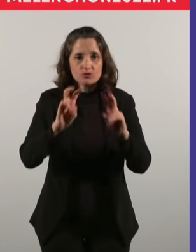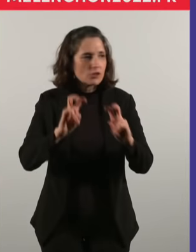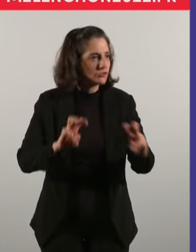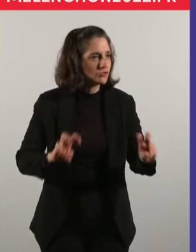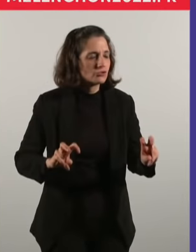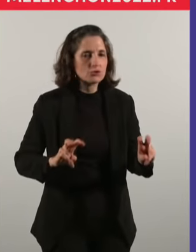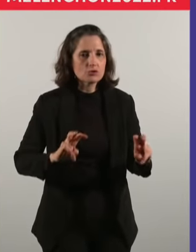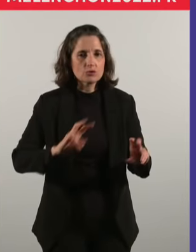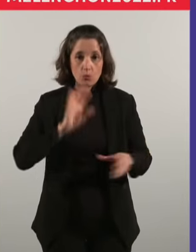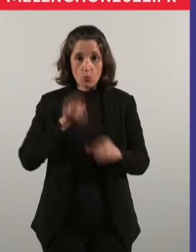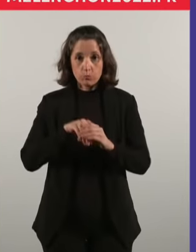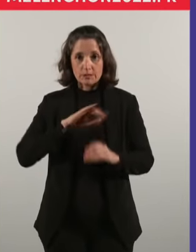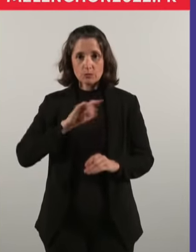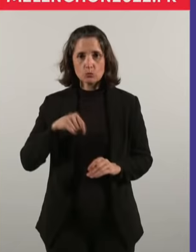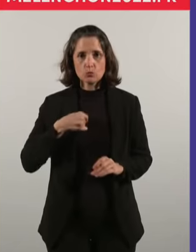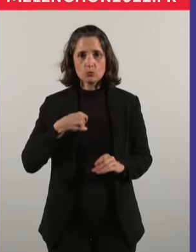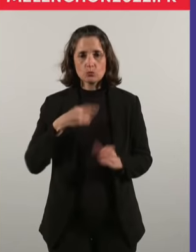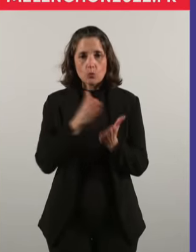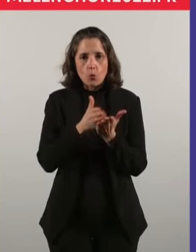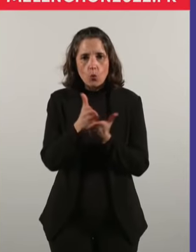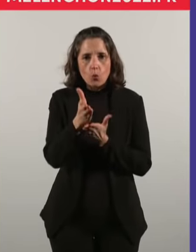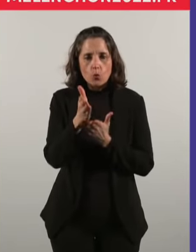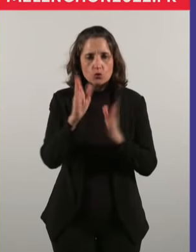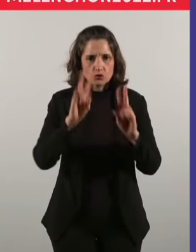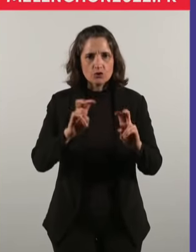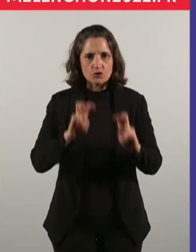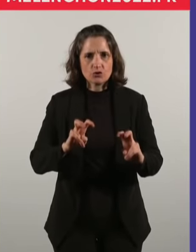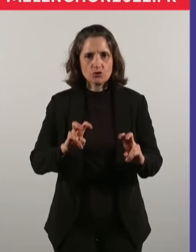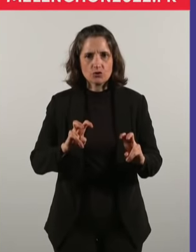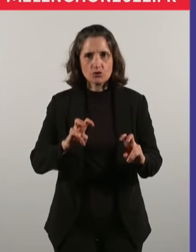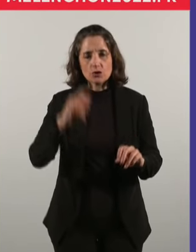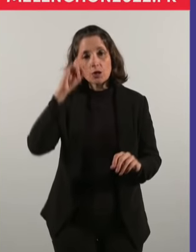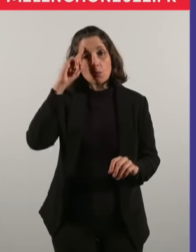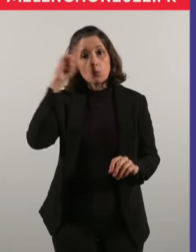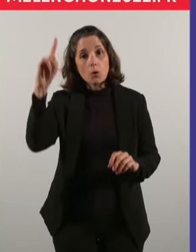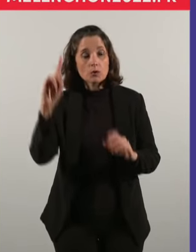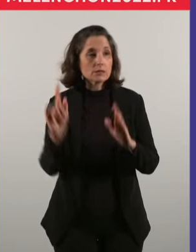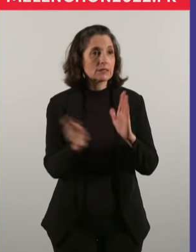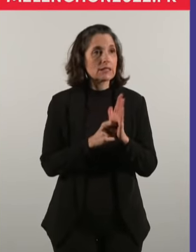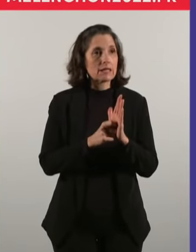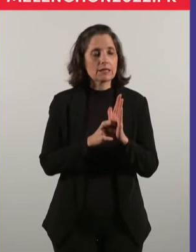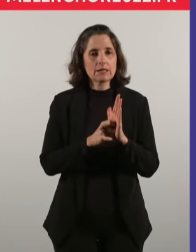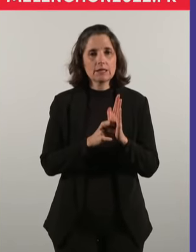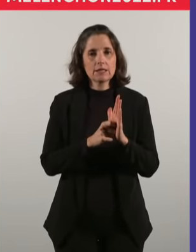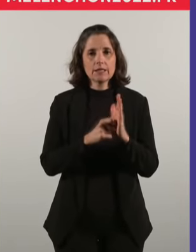Et nous pensons que le jour où le règne de la liberté,